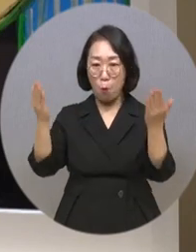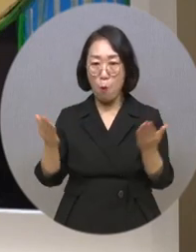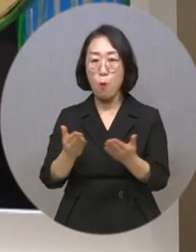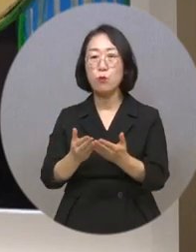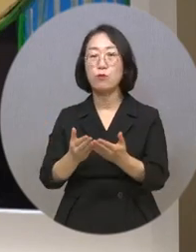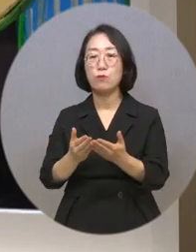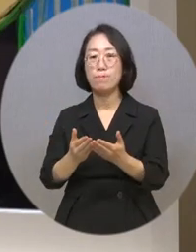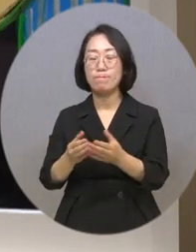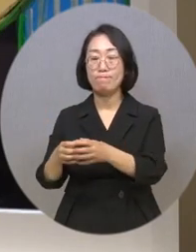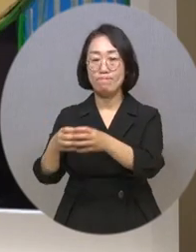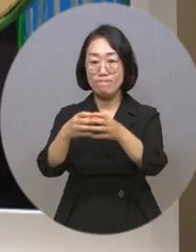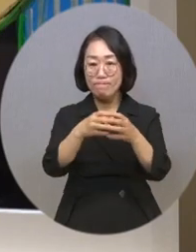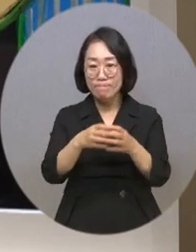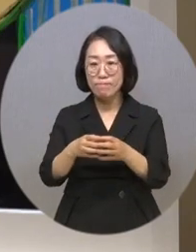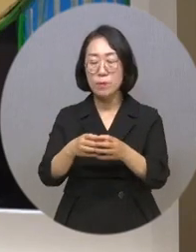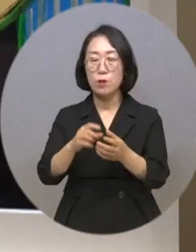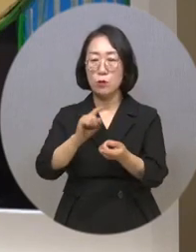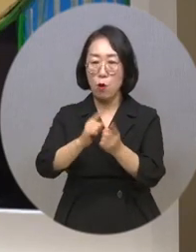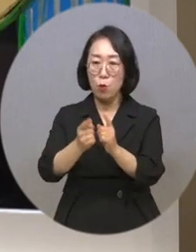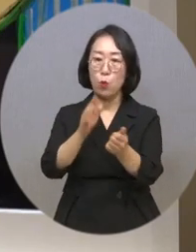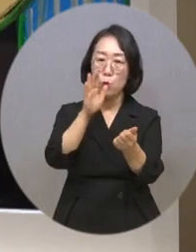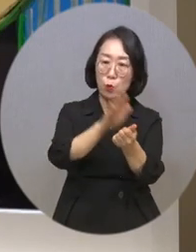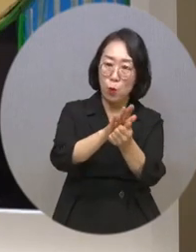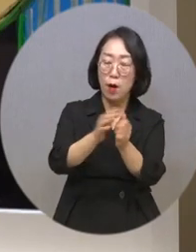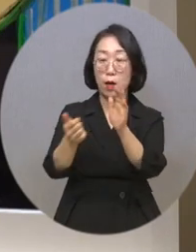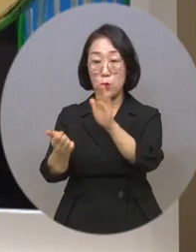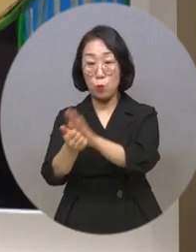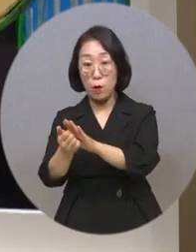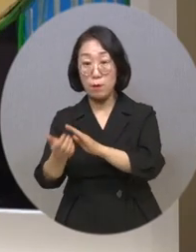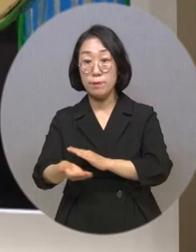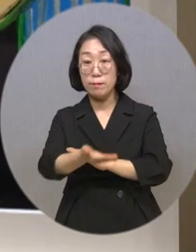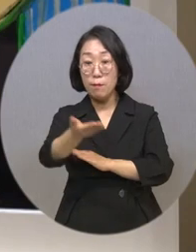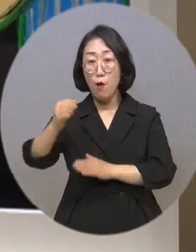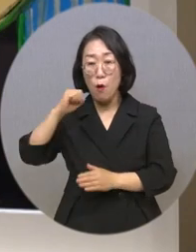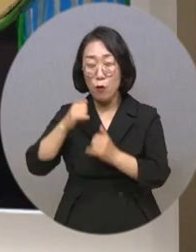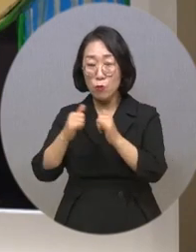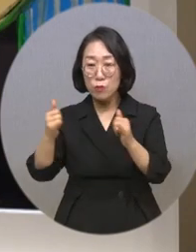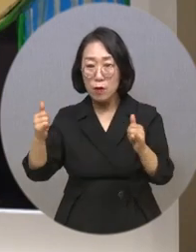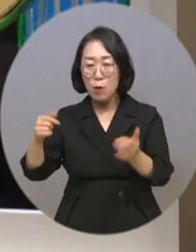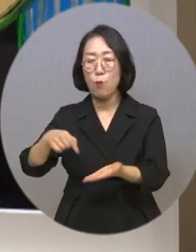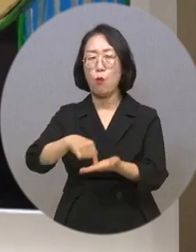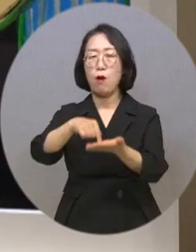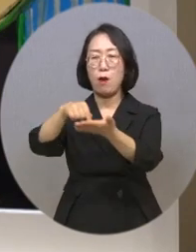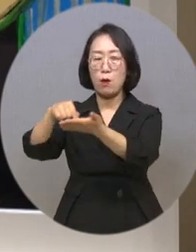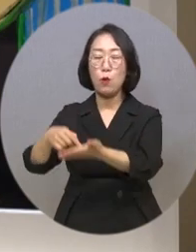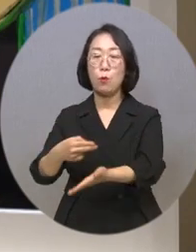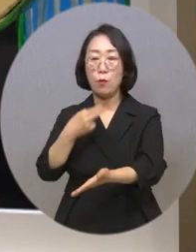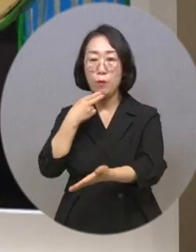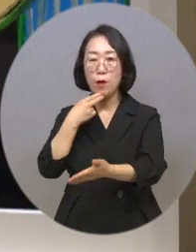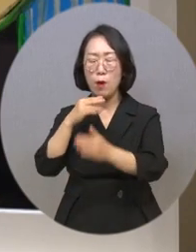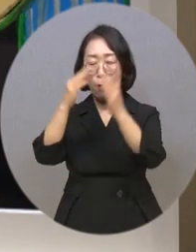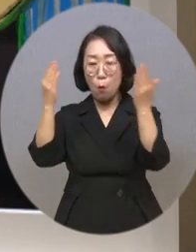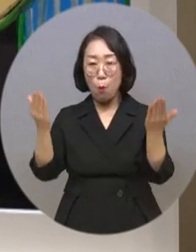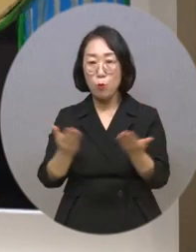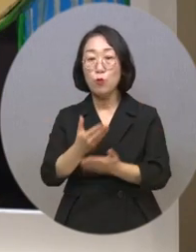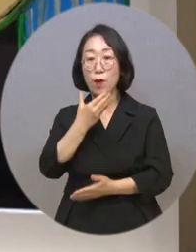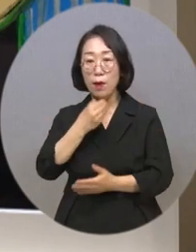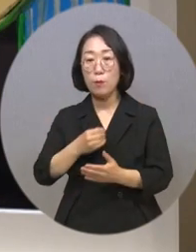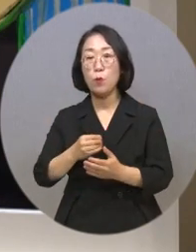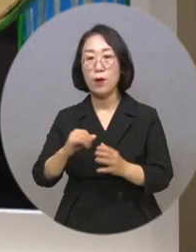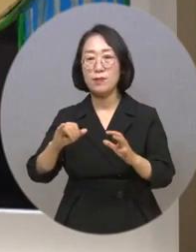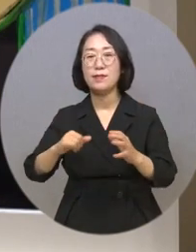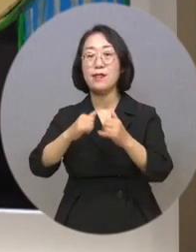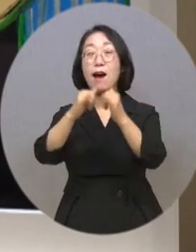마음으로 서로가 서로의 손을 잡아준다면 취약계층이 더 이상 소외받지 않은 누구나 행복한 삶을 영위할 수